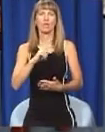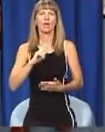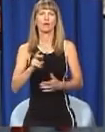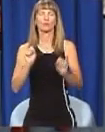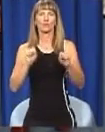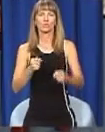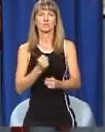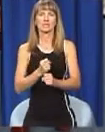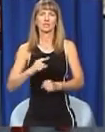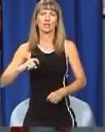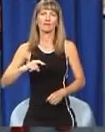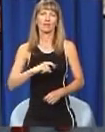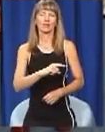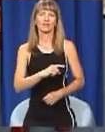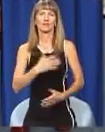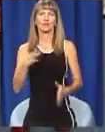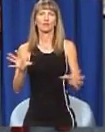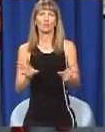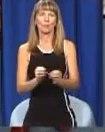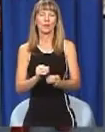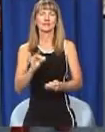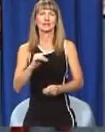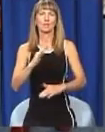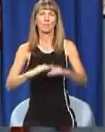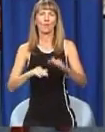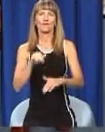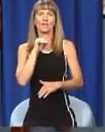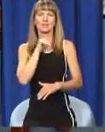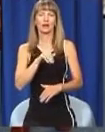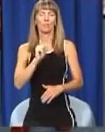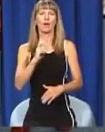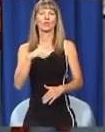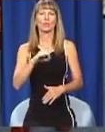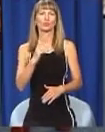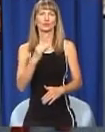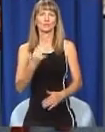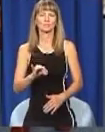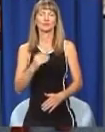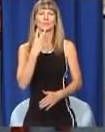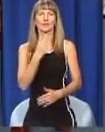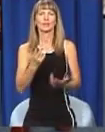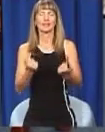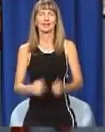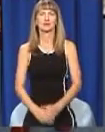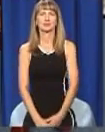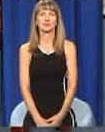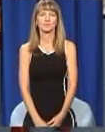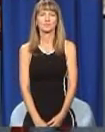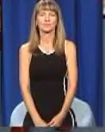можна зробити черв'яків разом з професором Антошком. Подивимося? Так.